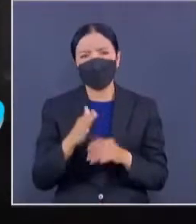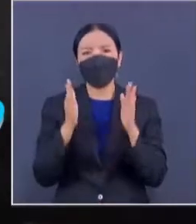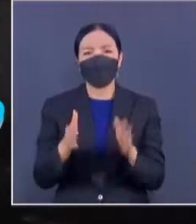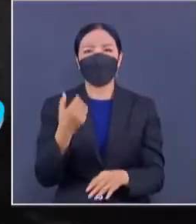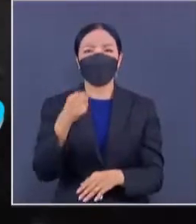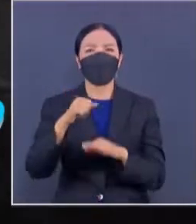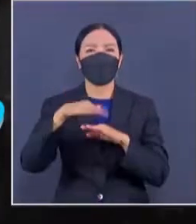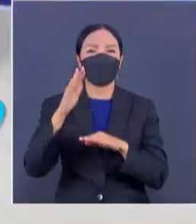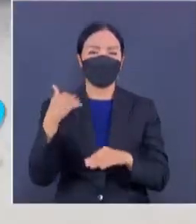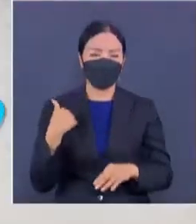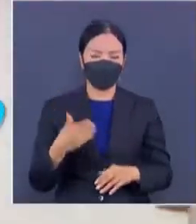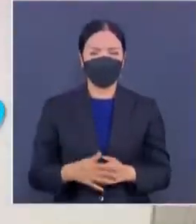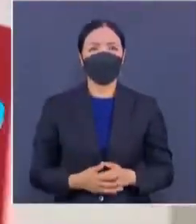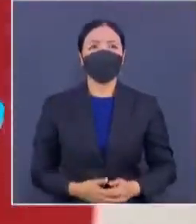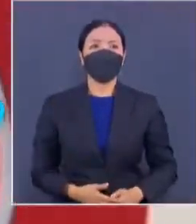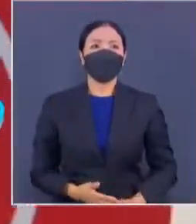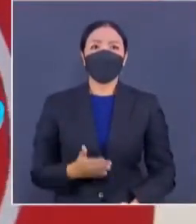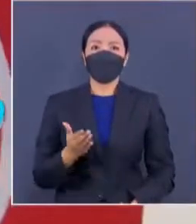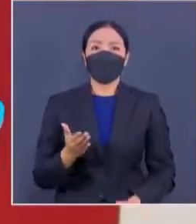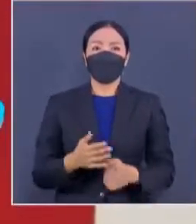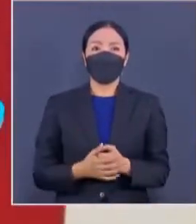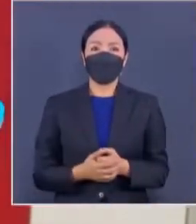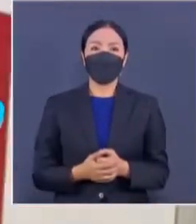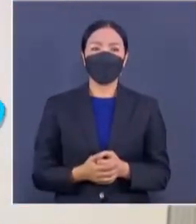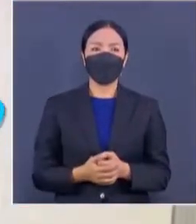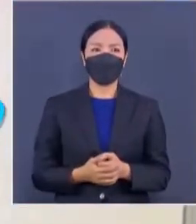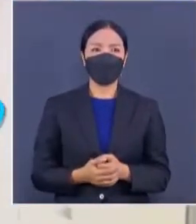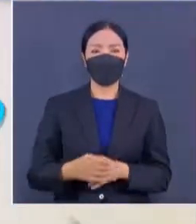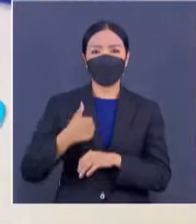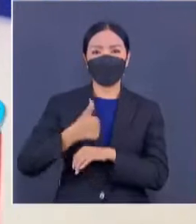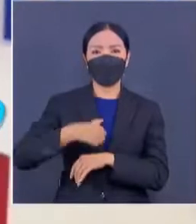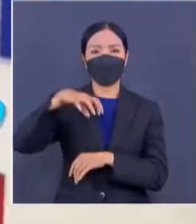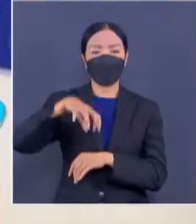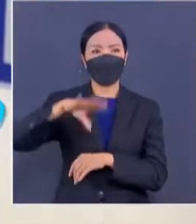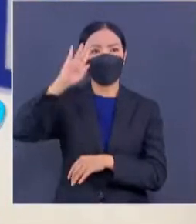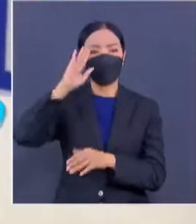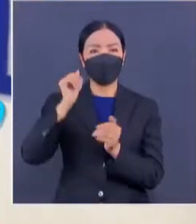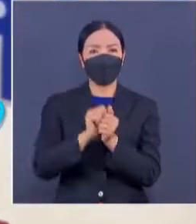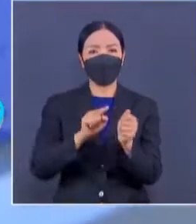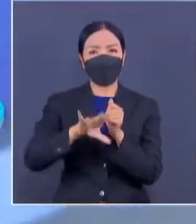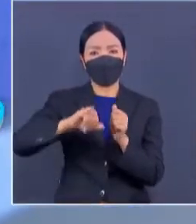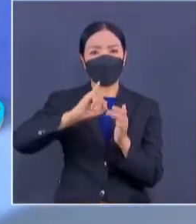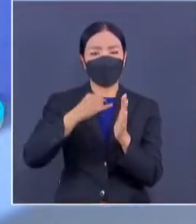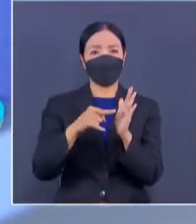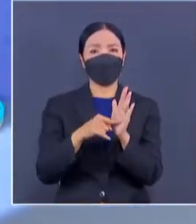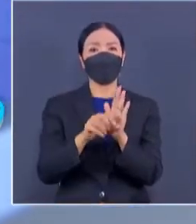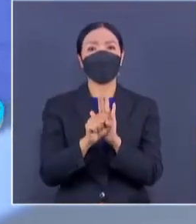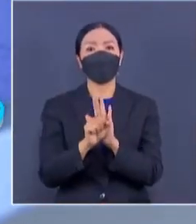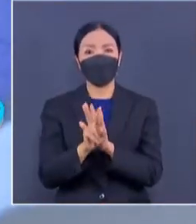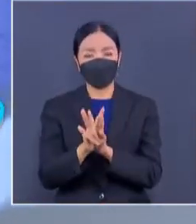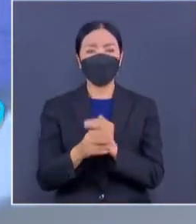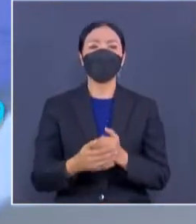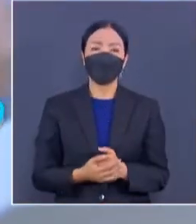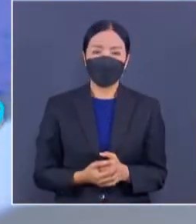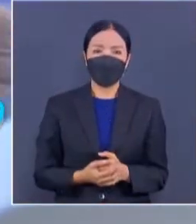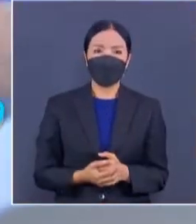าสุดครับพันตำรวจเอกเชษฐชัยเชษฐสิริผู้กำกับการสถานีตำรวจภูธรเมืองสระบุรีท่านเปิดเผยผลการตรวจ